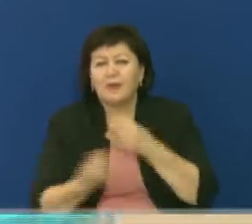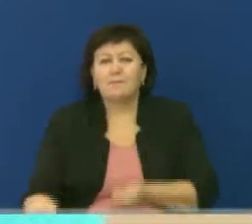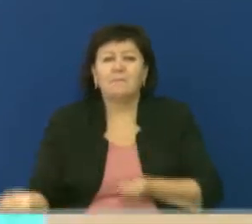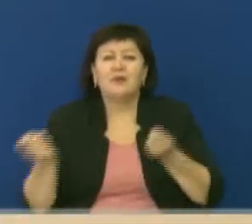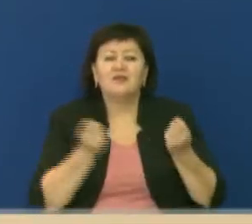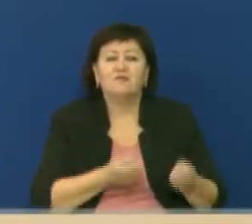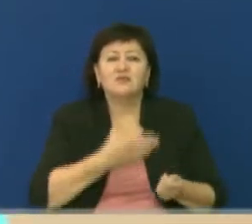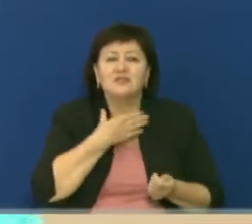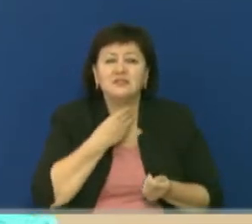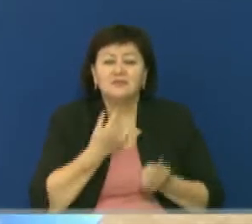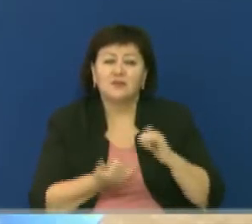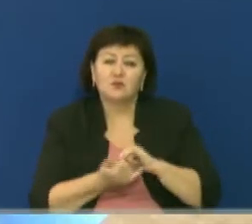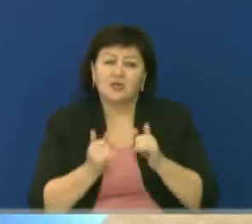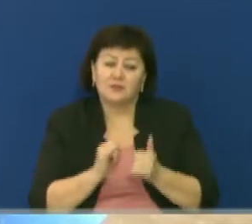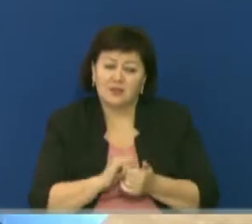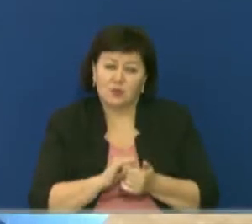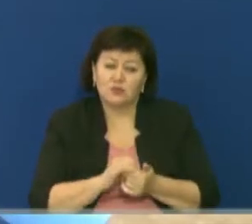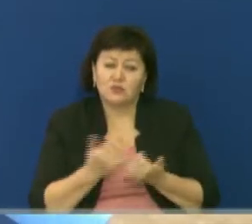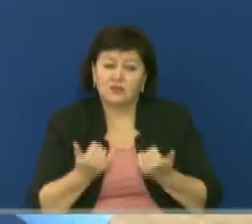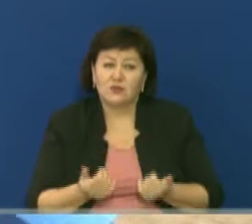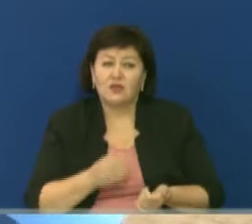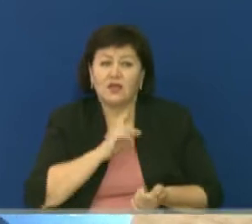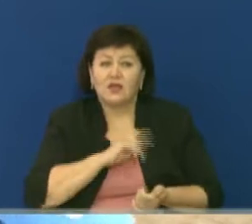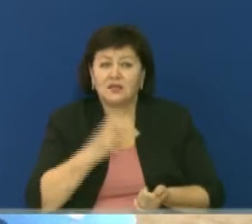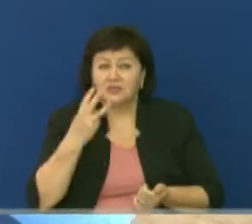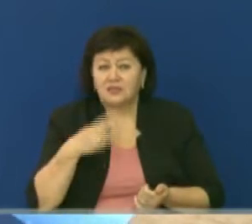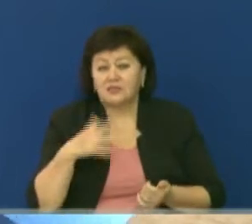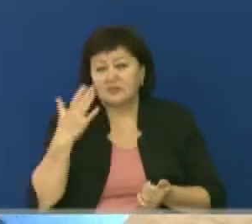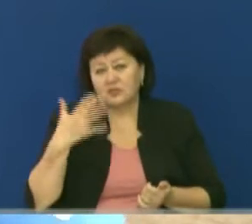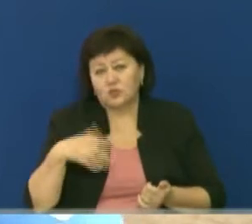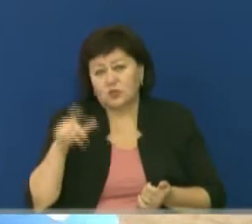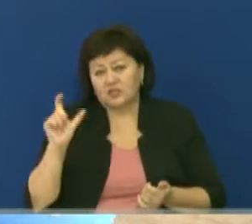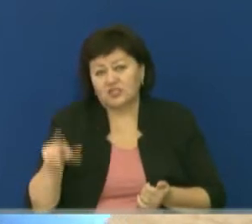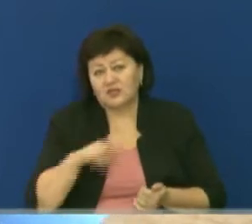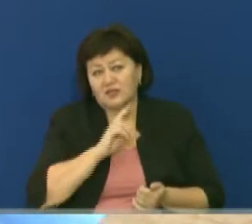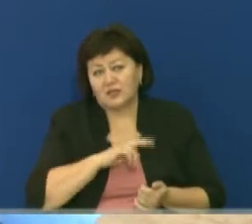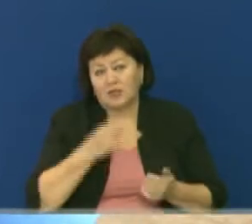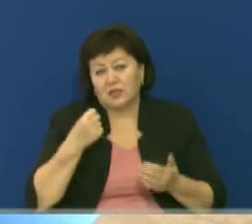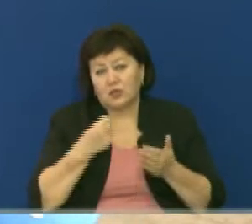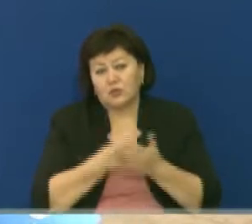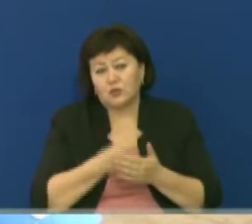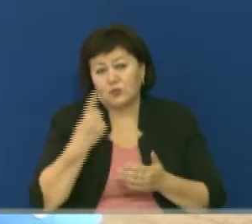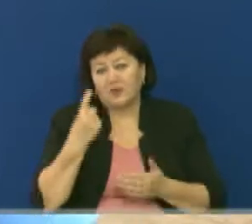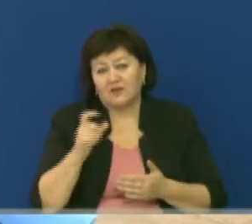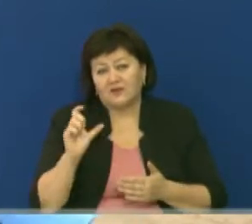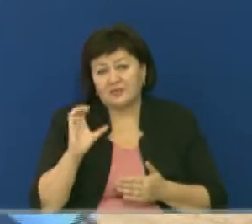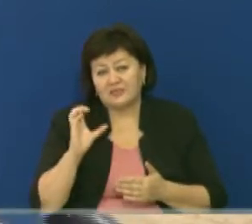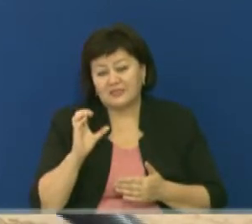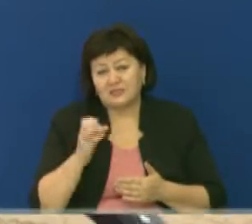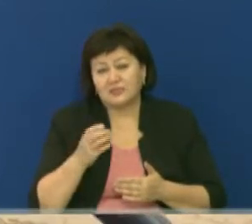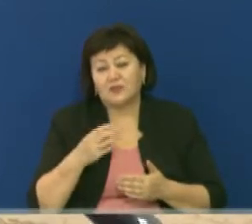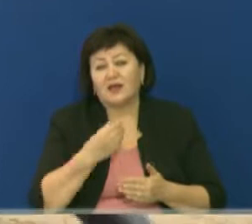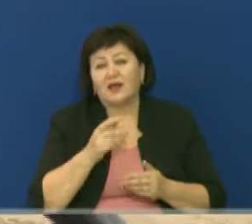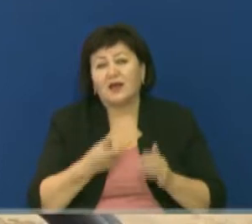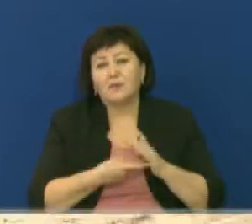и Усть-Каменогорск. На сегодняшний день здесь работают 30-40 человек. До 1 сентября мы планируем завершить строительство домов для